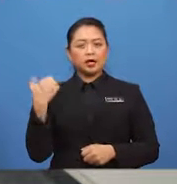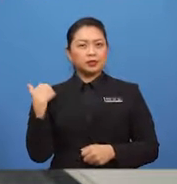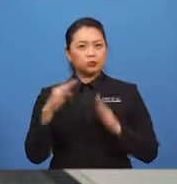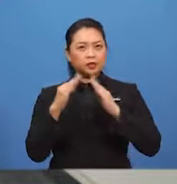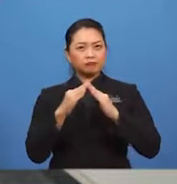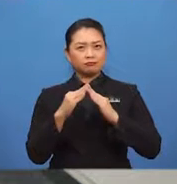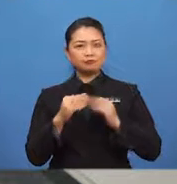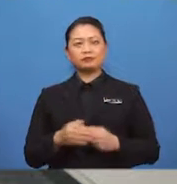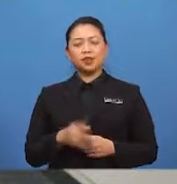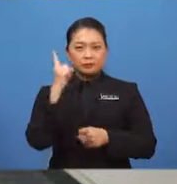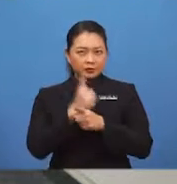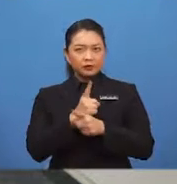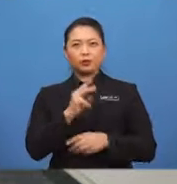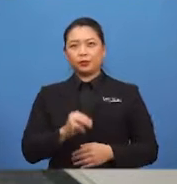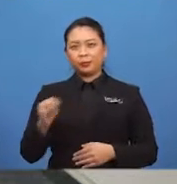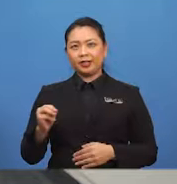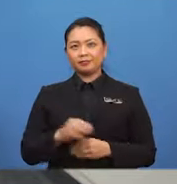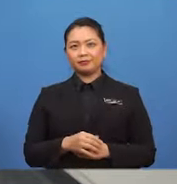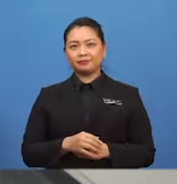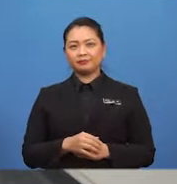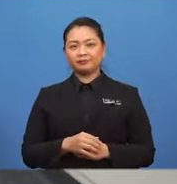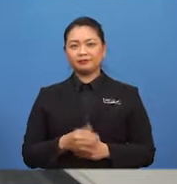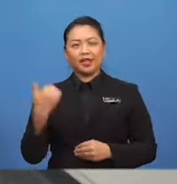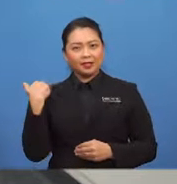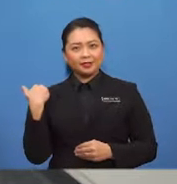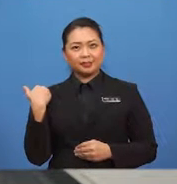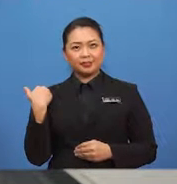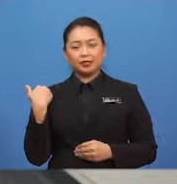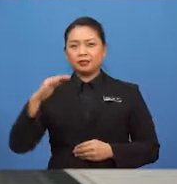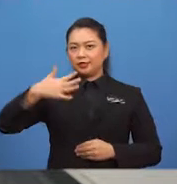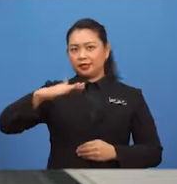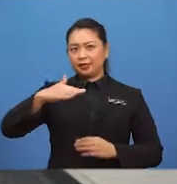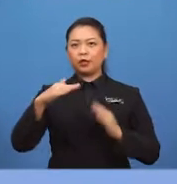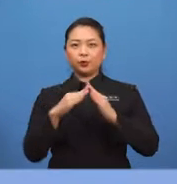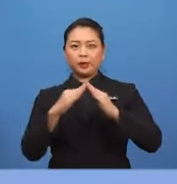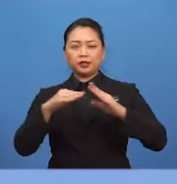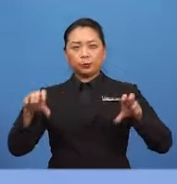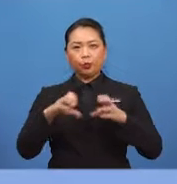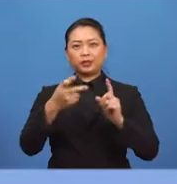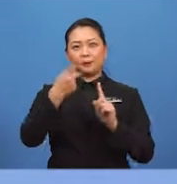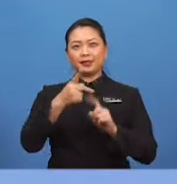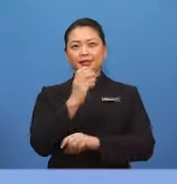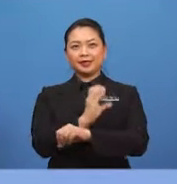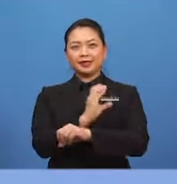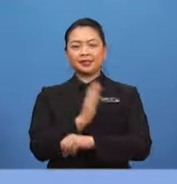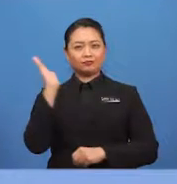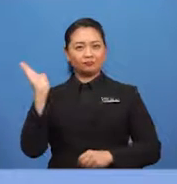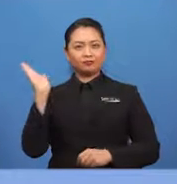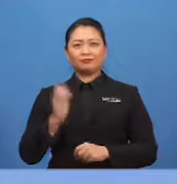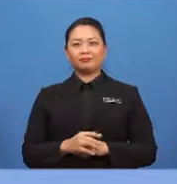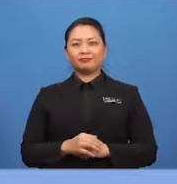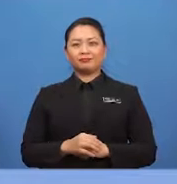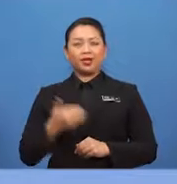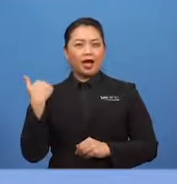murid-murid? Betul, murid-murid. Ada tingkap rumah diperbuat daripada kaca dan ada